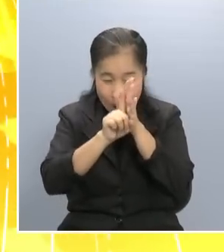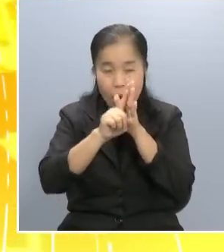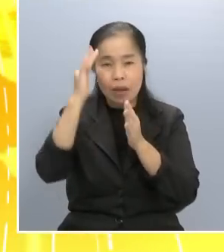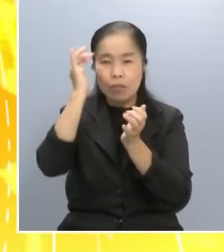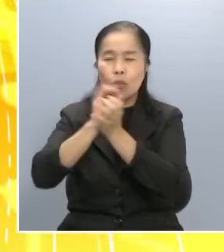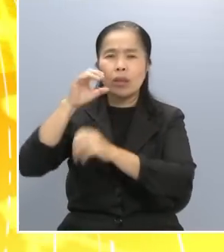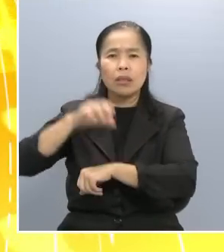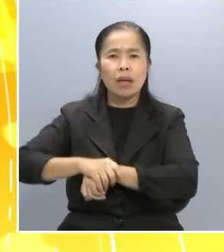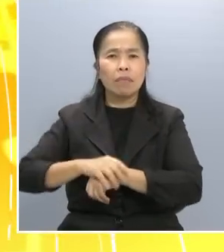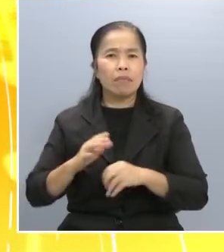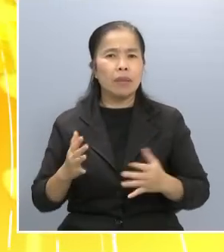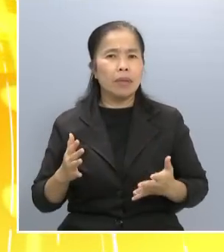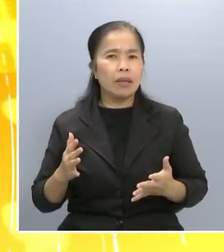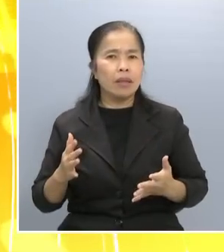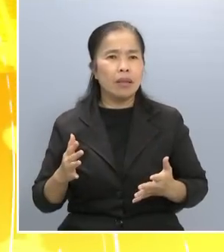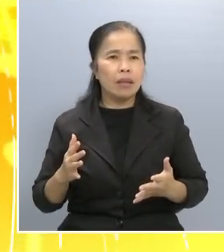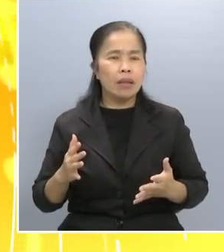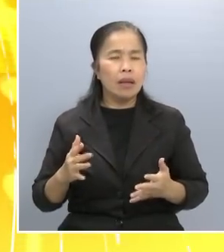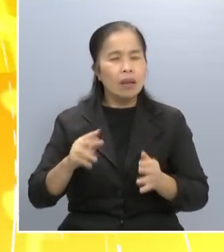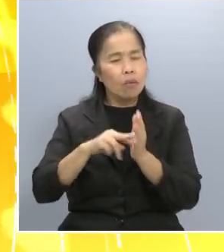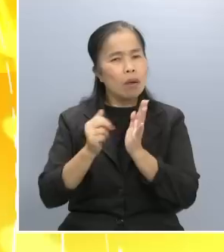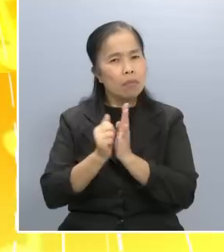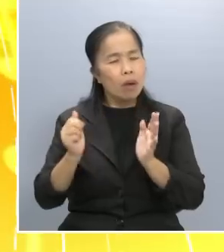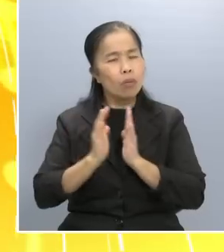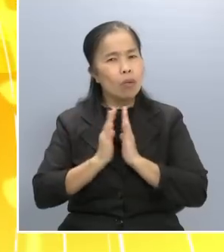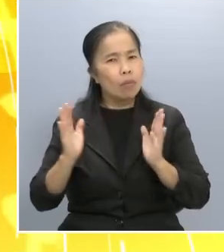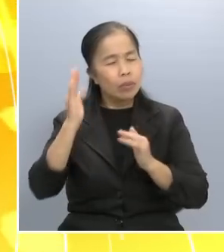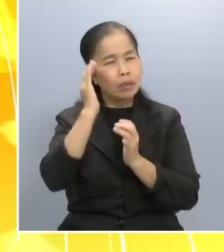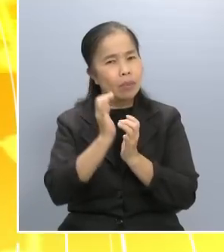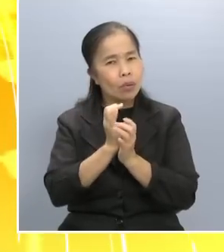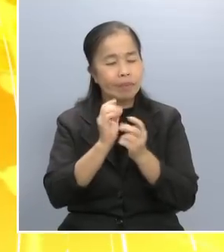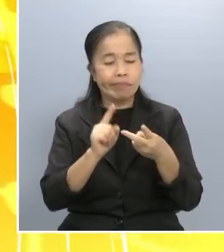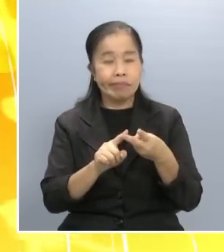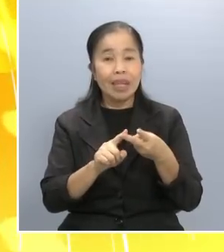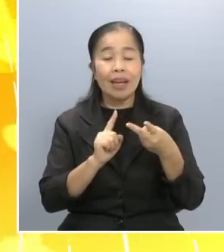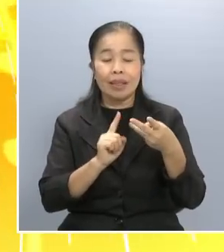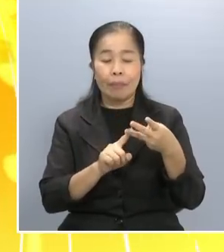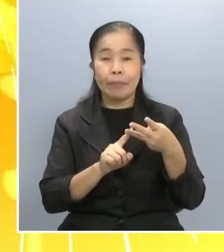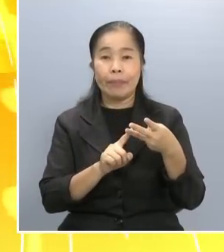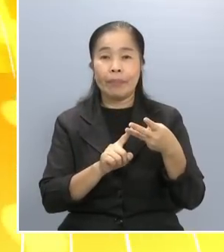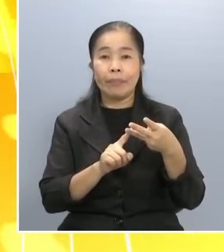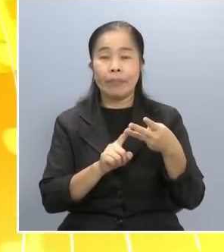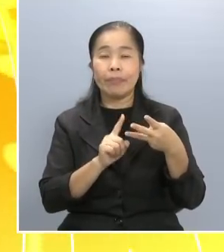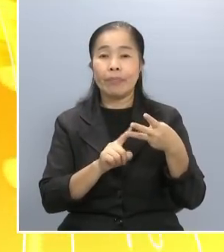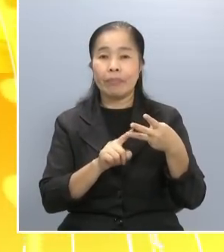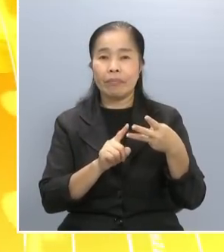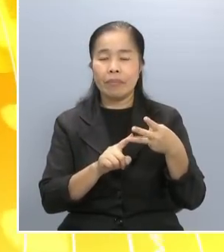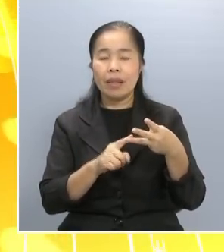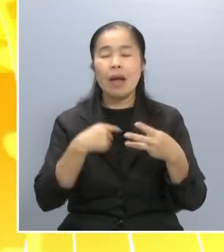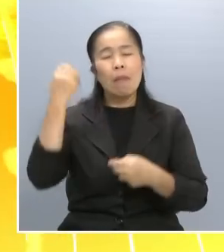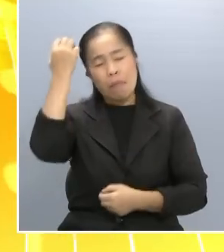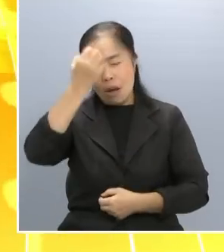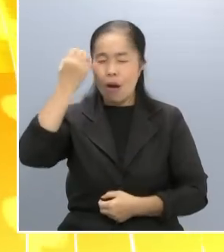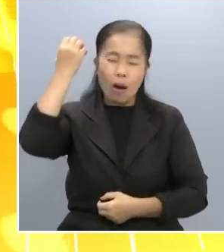นี่ขนาดเป่าจนปรอทแตกปล่อยขอบคุณข้อที่ 3เธอบอกว่าไม่ว่าจะเมาแค่ไหน